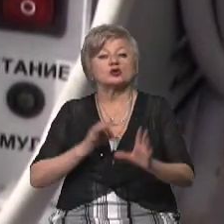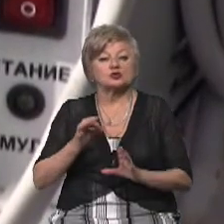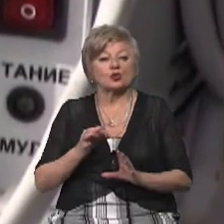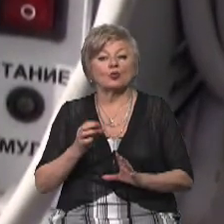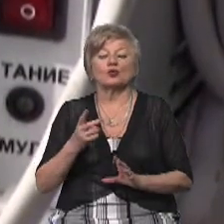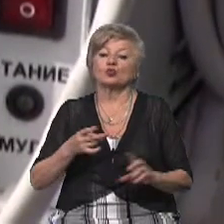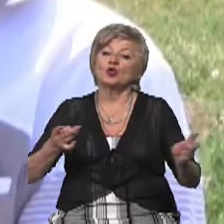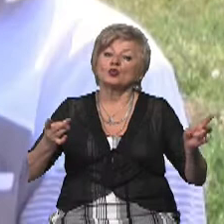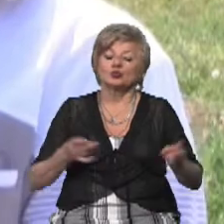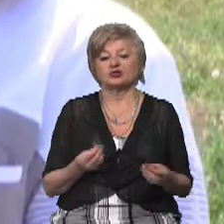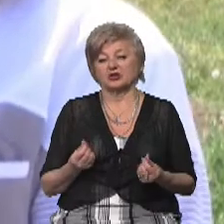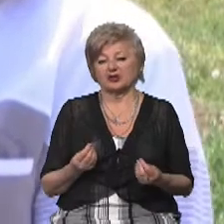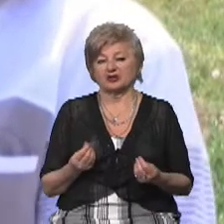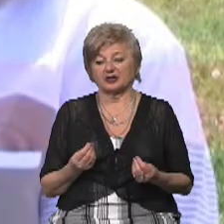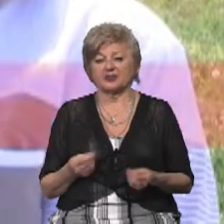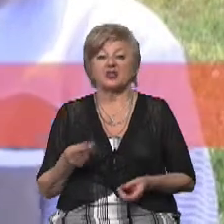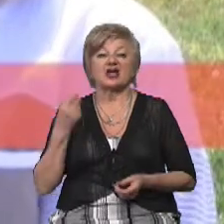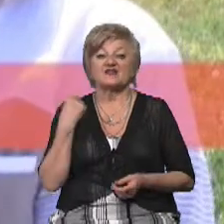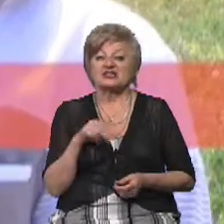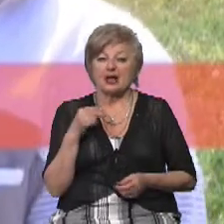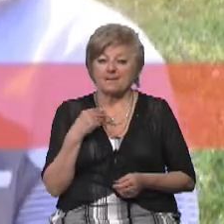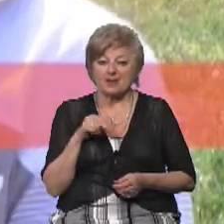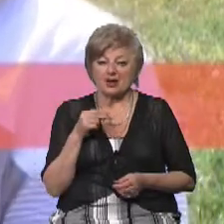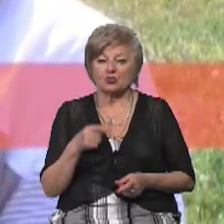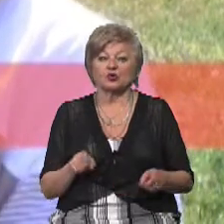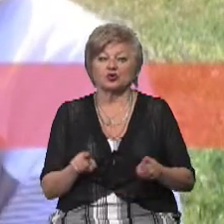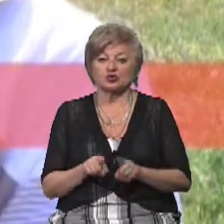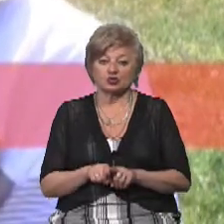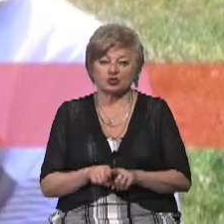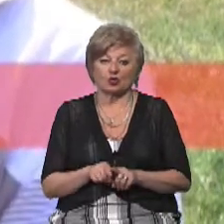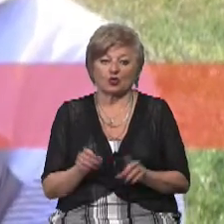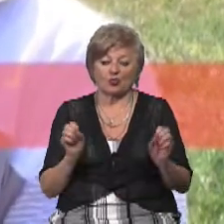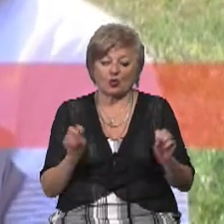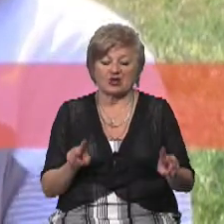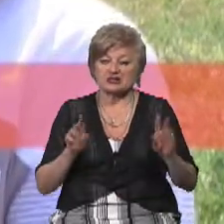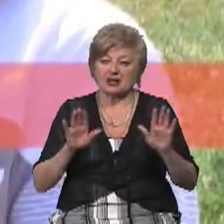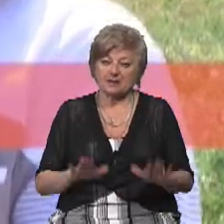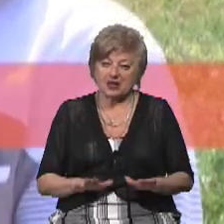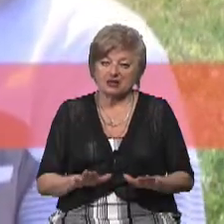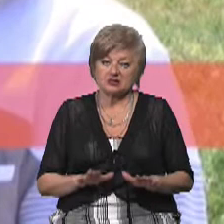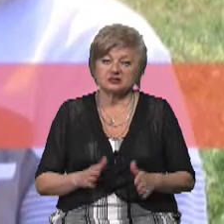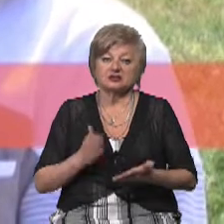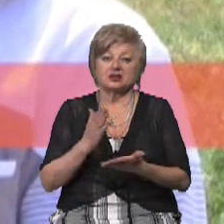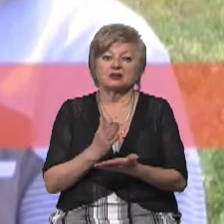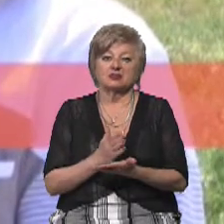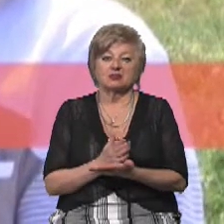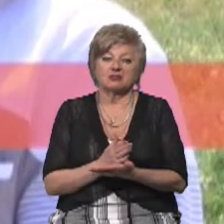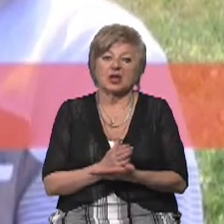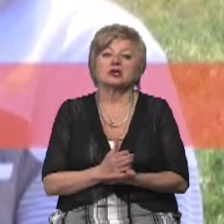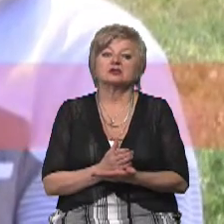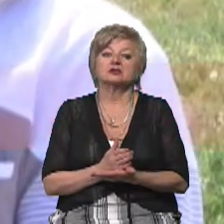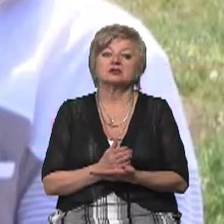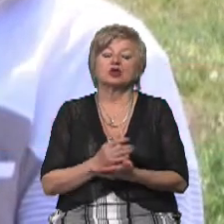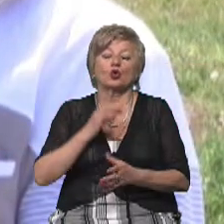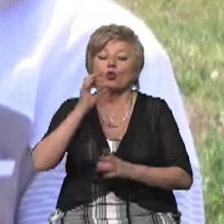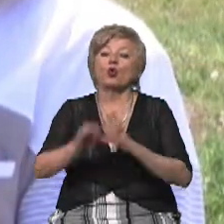цього потрібні кошти. Запоріжжя в такому досить небезпечному місці має обов'язково працювати